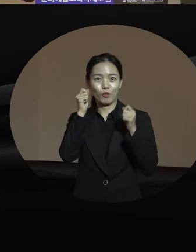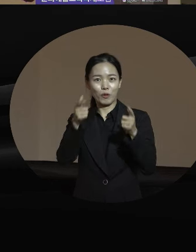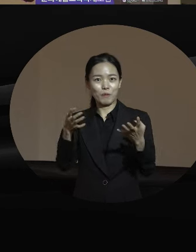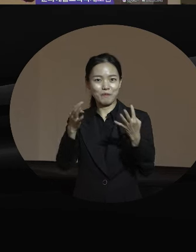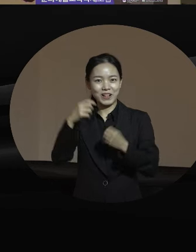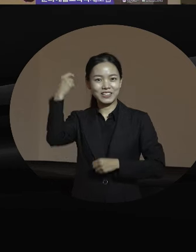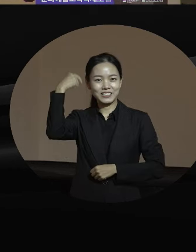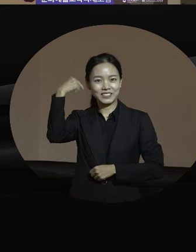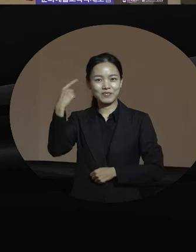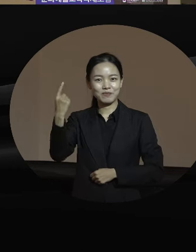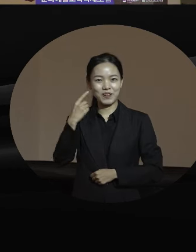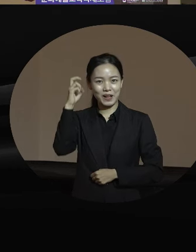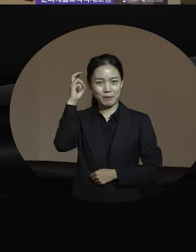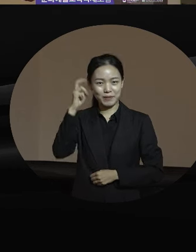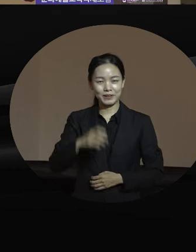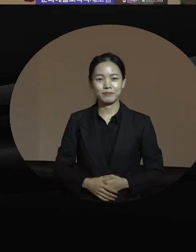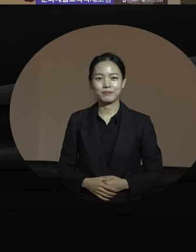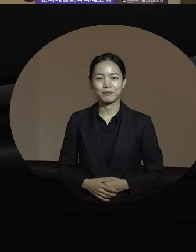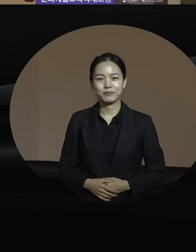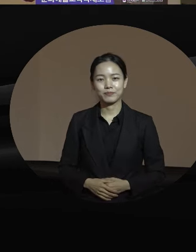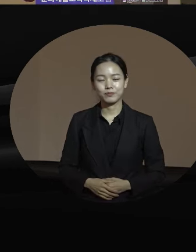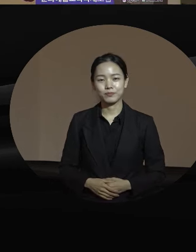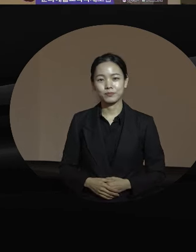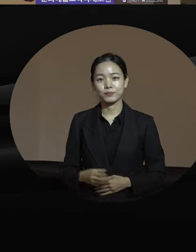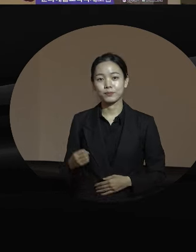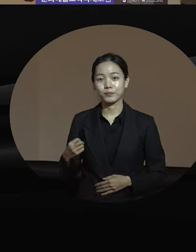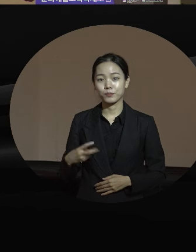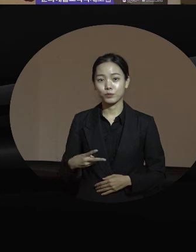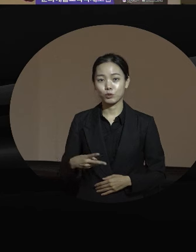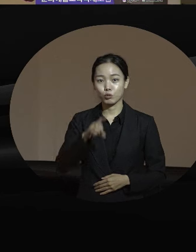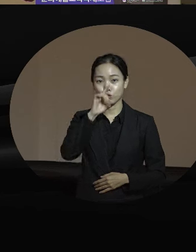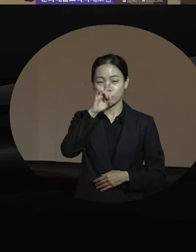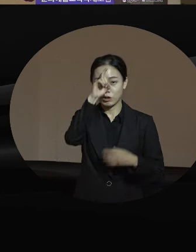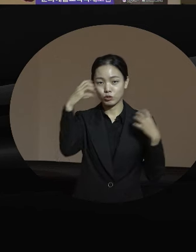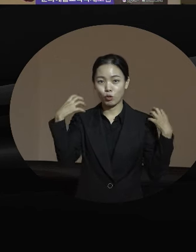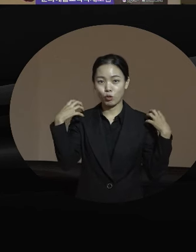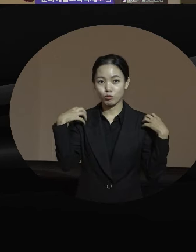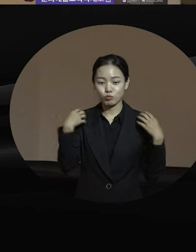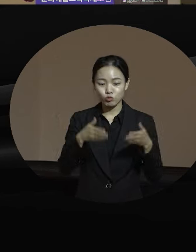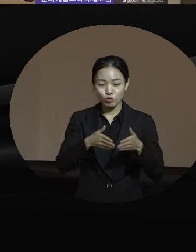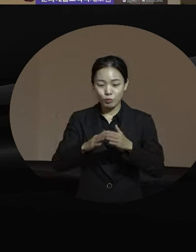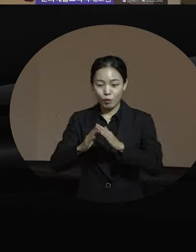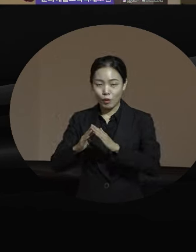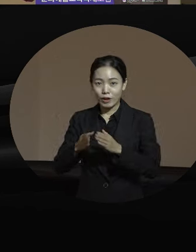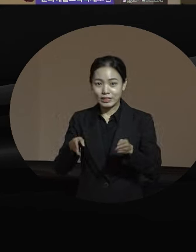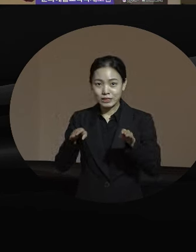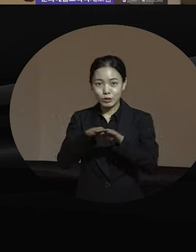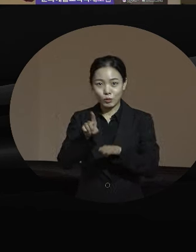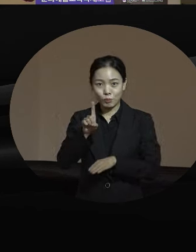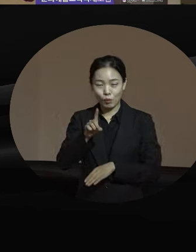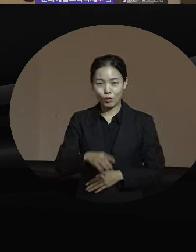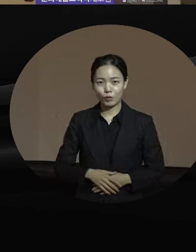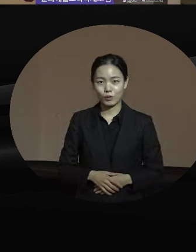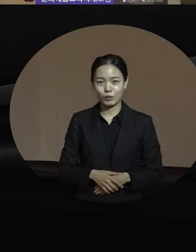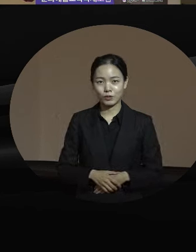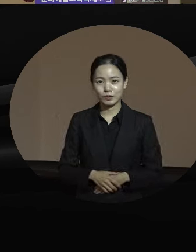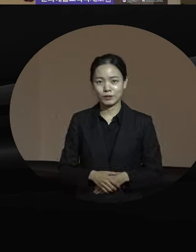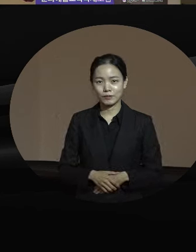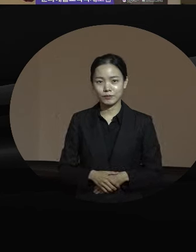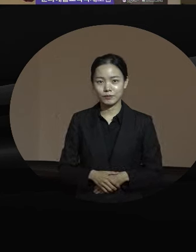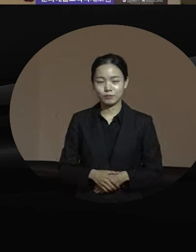이와 별도로 중앙과 지자체에서 협력 추진한 그리고 조성한 문화예술교육 거점들이 있는데요. 먼저 문화예술 교육